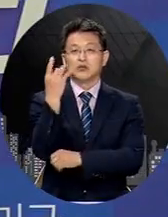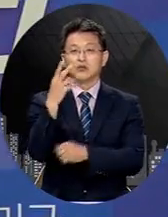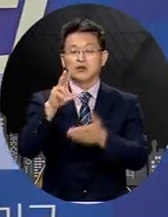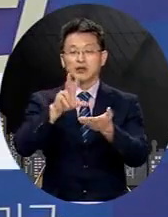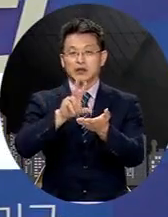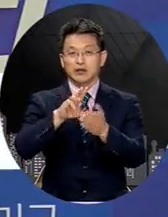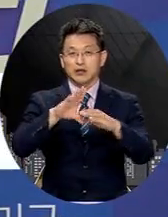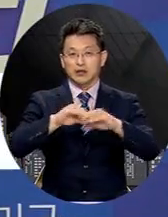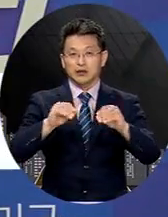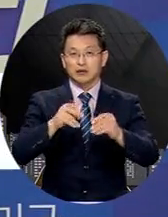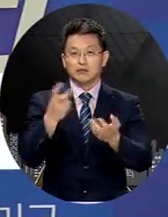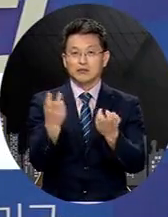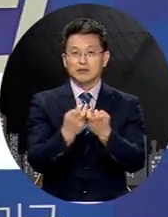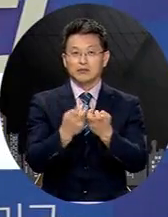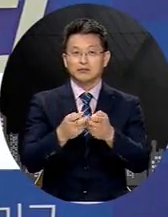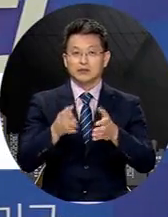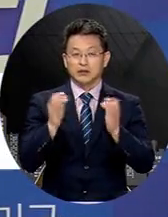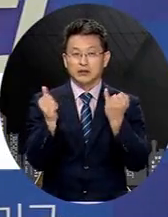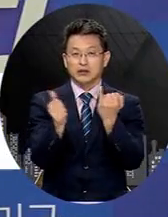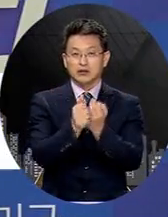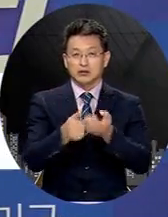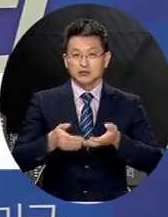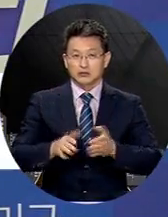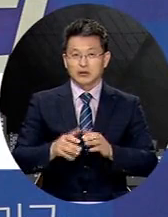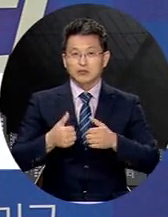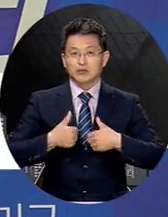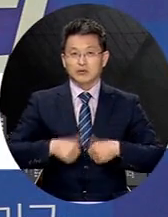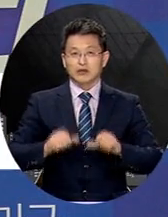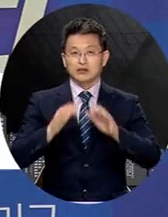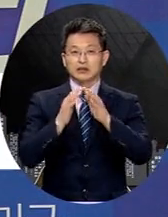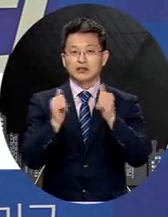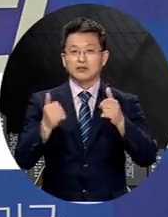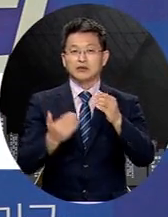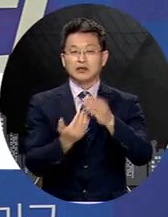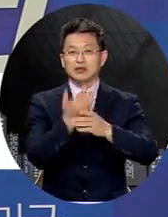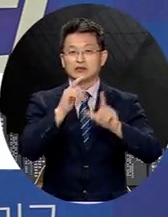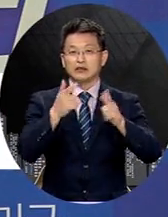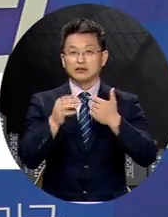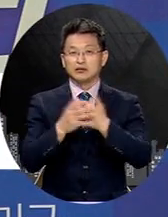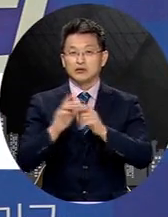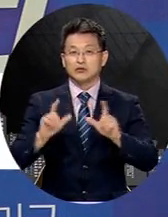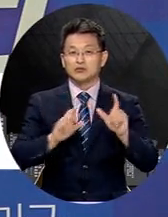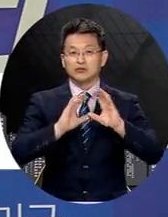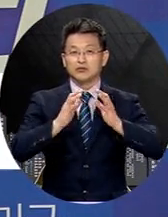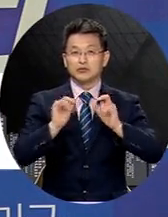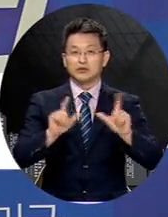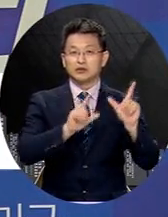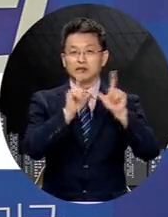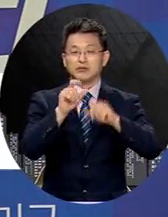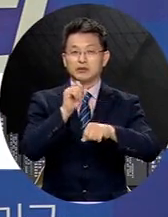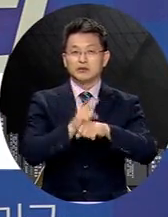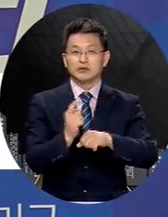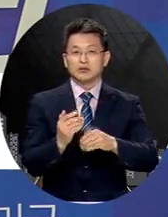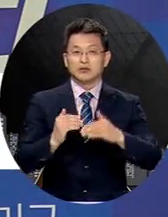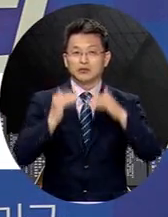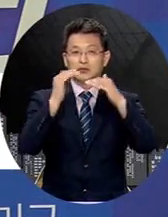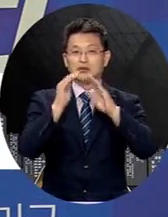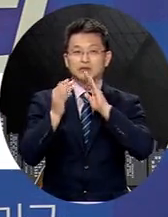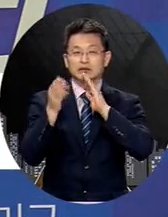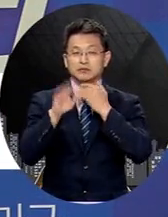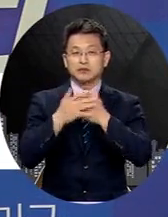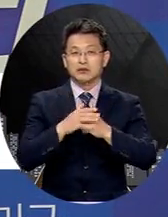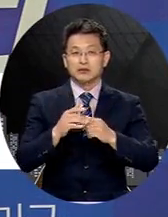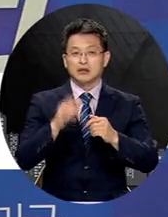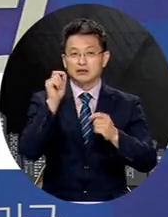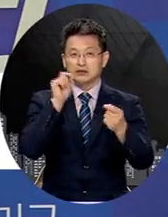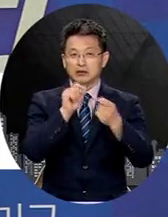근본적인 해결 방안은 결혼과 출산을 포기하는 사람이 생기지 않도록 국민의 삶의 질을 높여주는 것이지만 단기적으로는